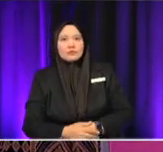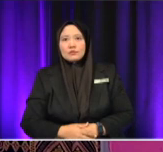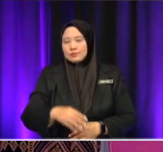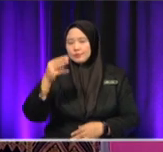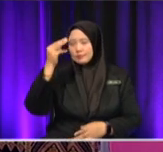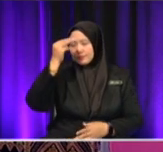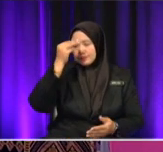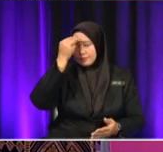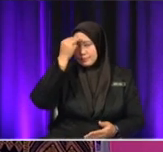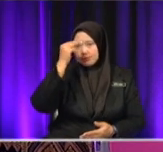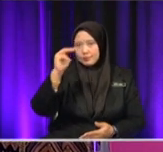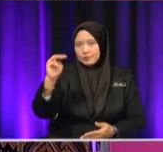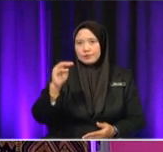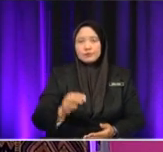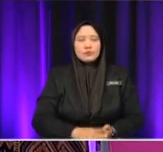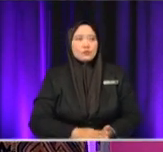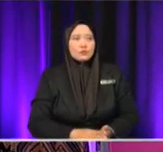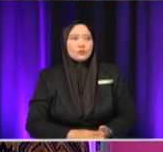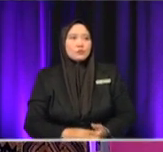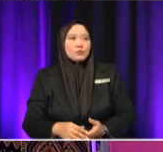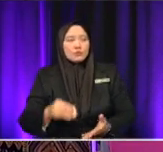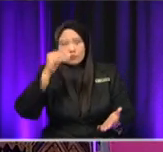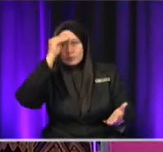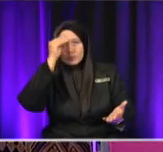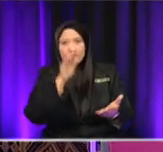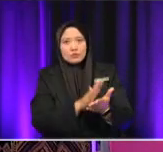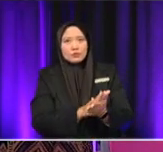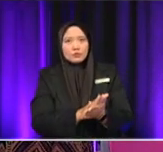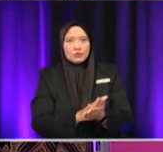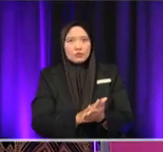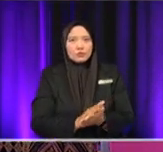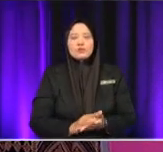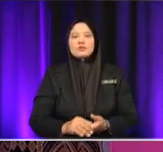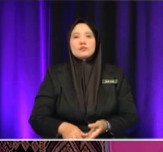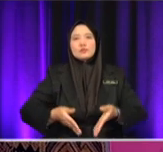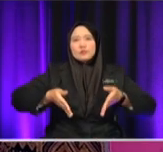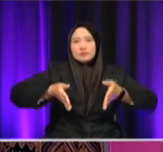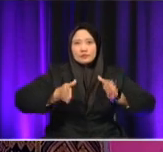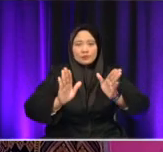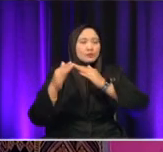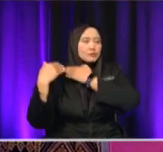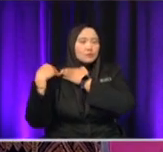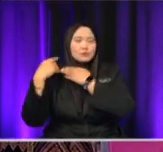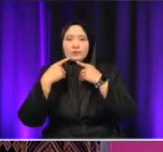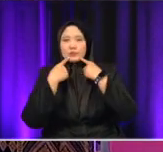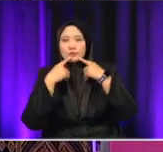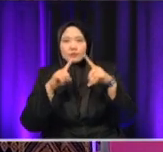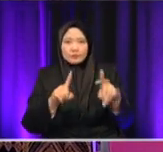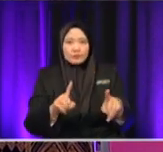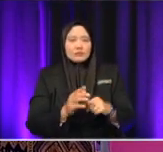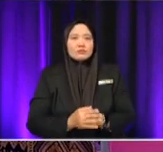suami itu meminta kepada macam mana si suami itu menjalankan tanggung jawabnya dan dalam Islam juga ia menyatakan